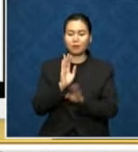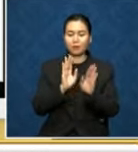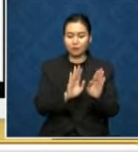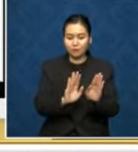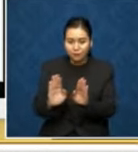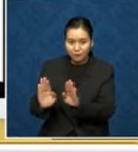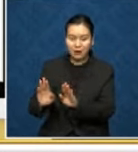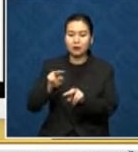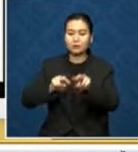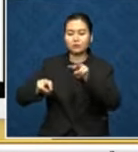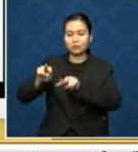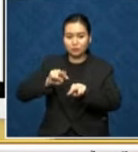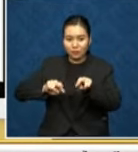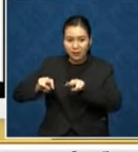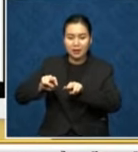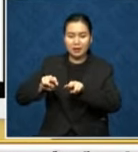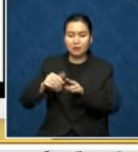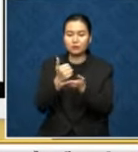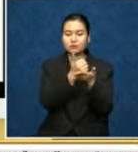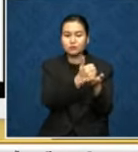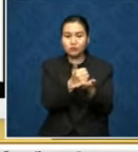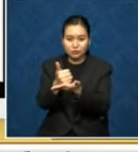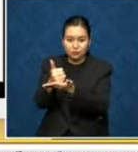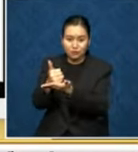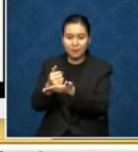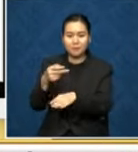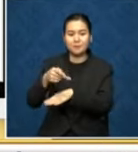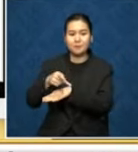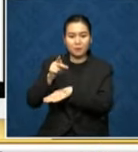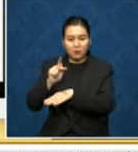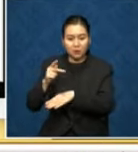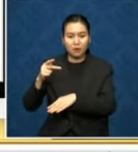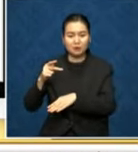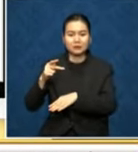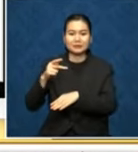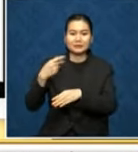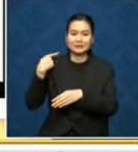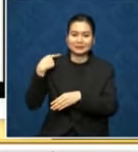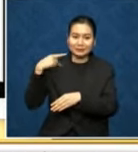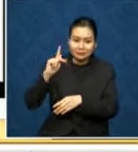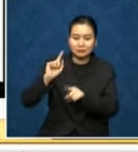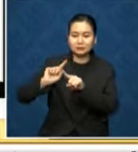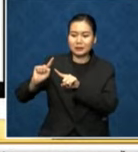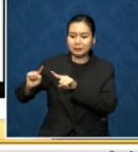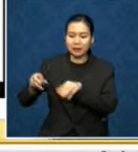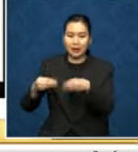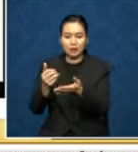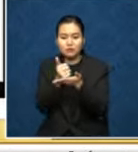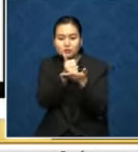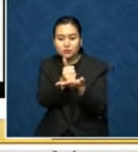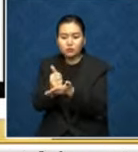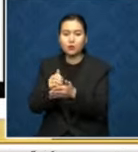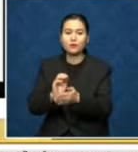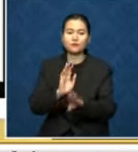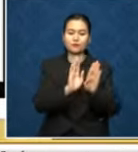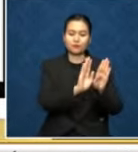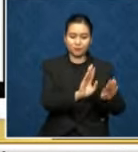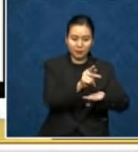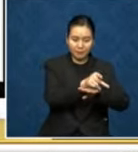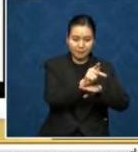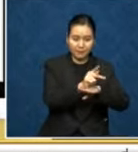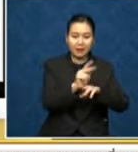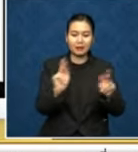ามให้การช่วยเหลือในด้านสิทธิประโยชน์ที่พึงได้ตามกฎหมายขอฝากท่านประธานไปถึงกระ